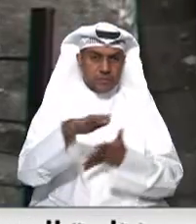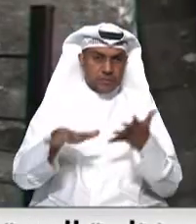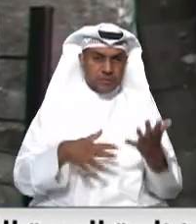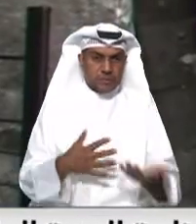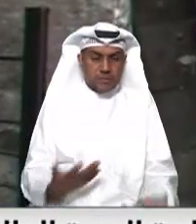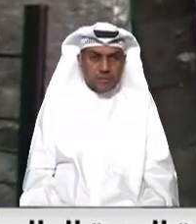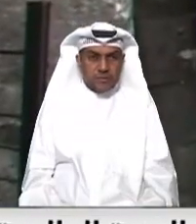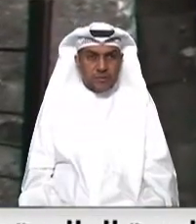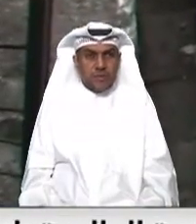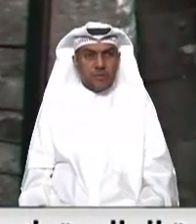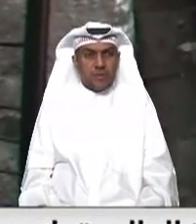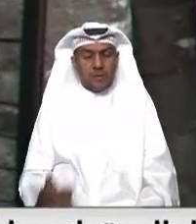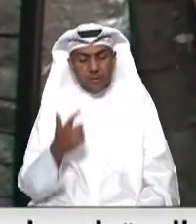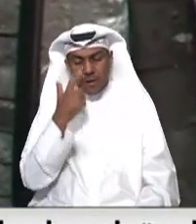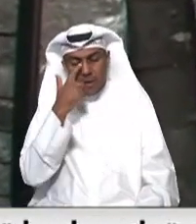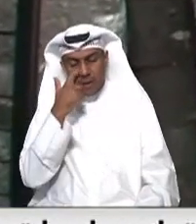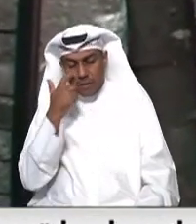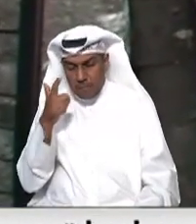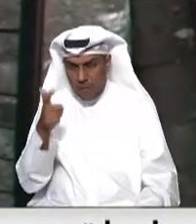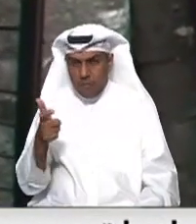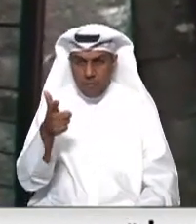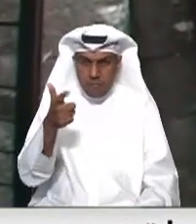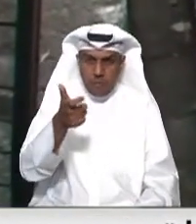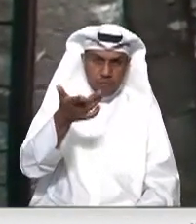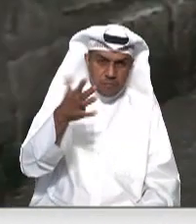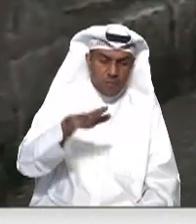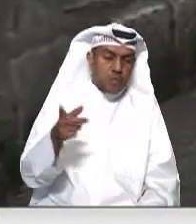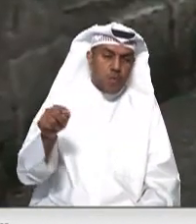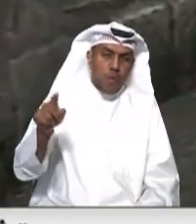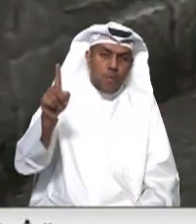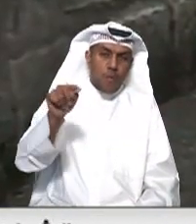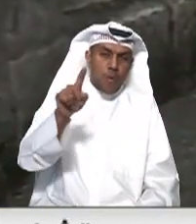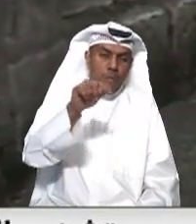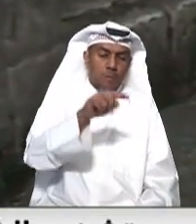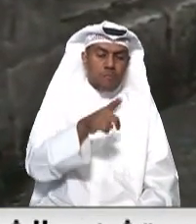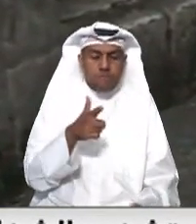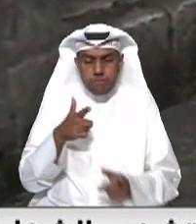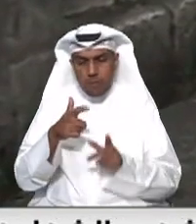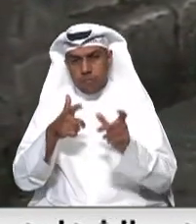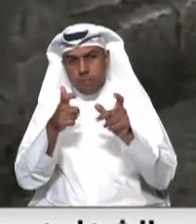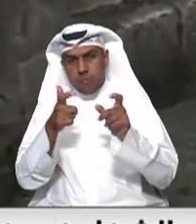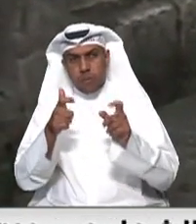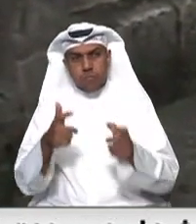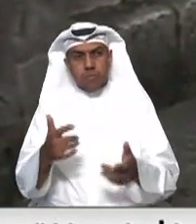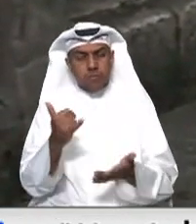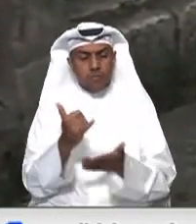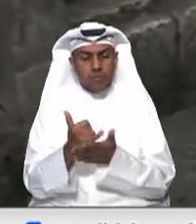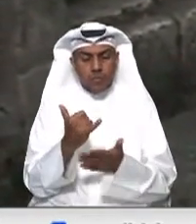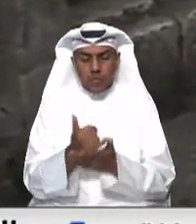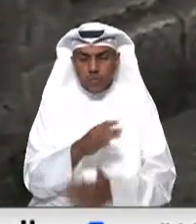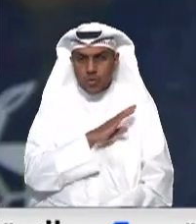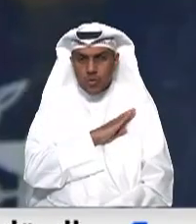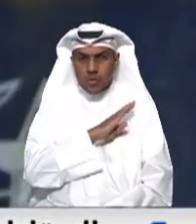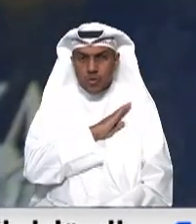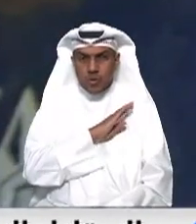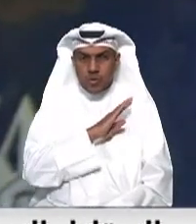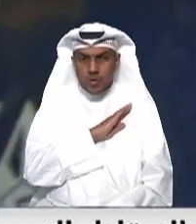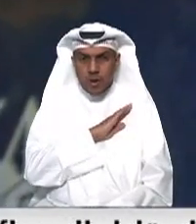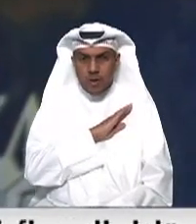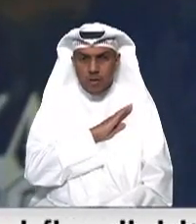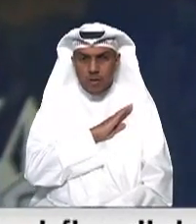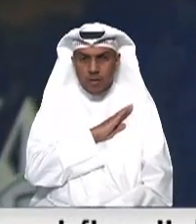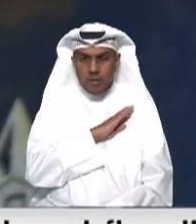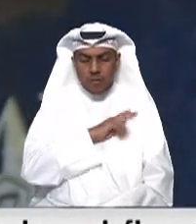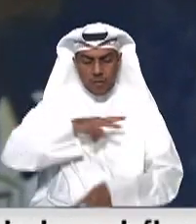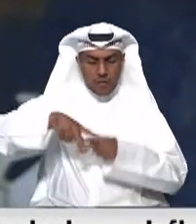في ظل عمليات القتل وسفك الدماء اليومية جراء الاقتحامات من قبل قوات الاحتلال الإسرائيلي التي تتبع